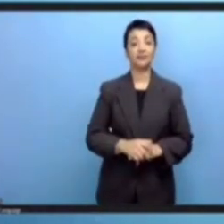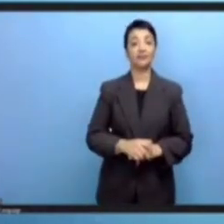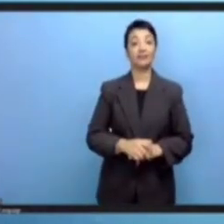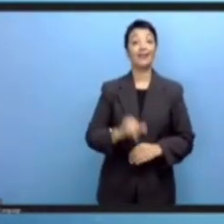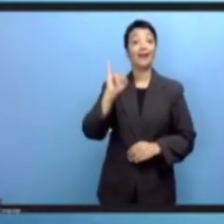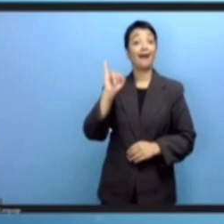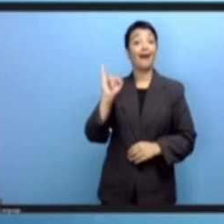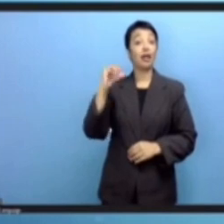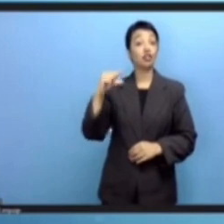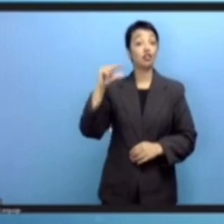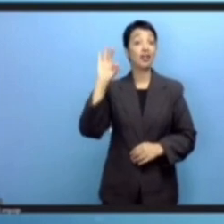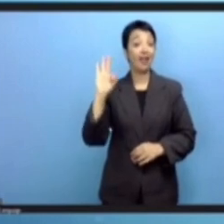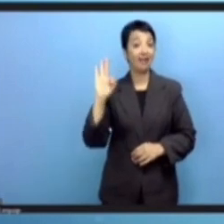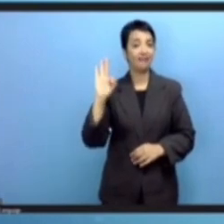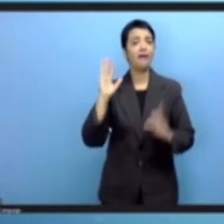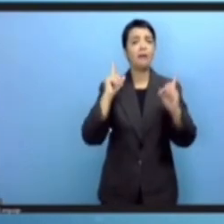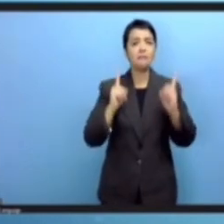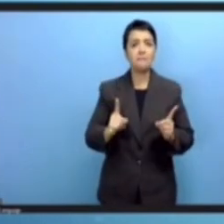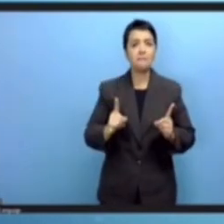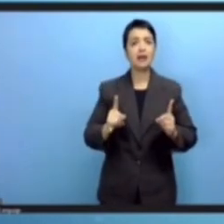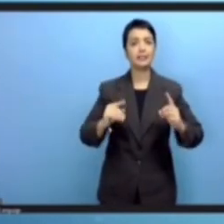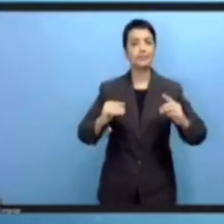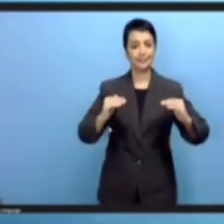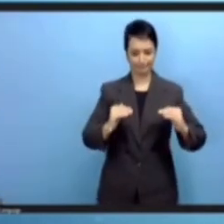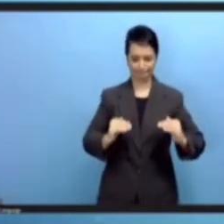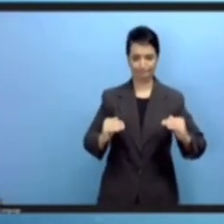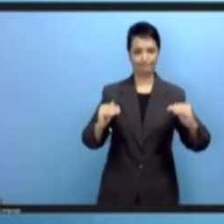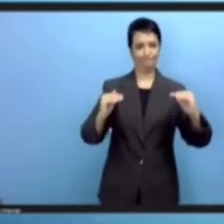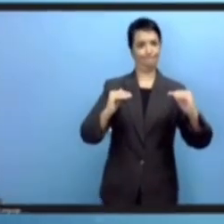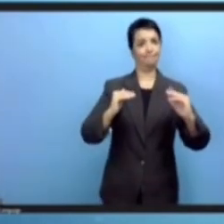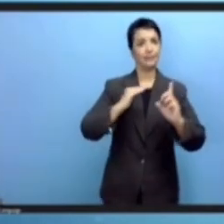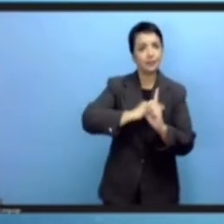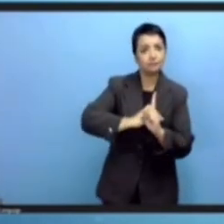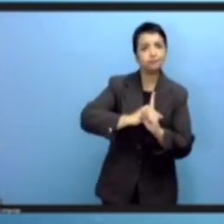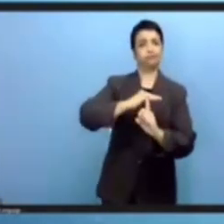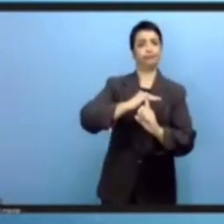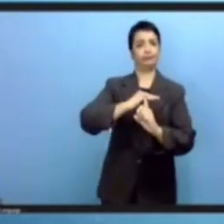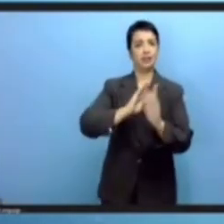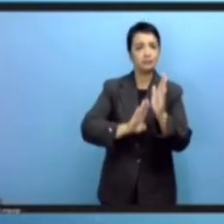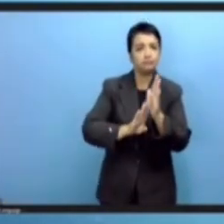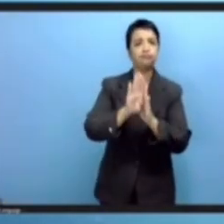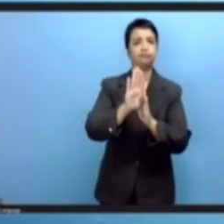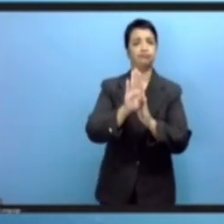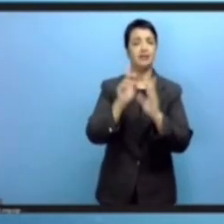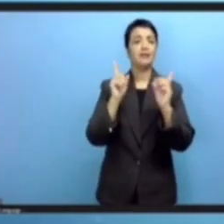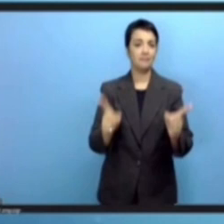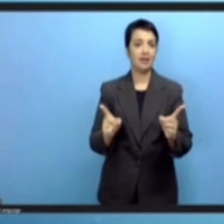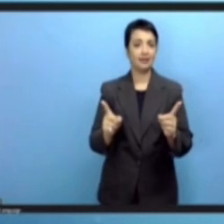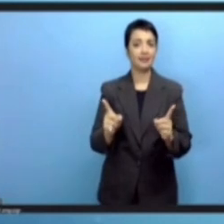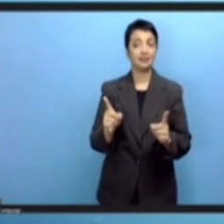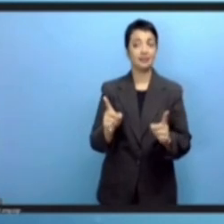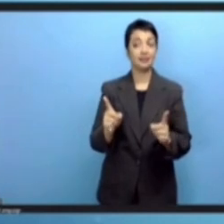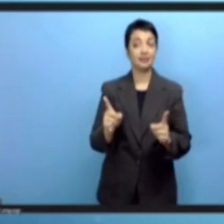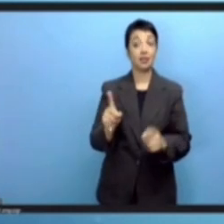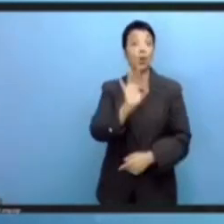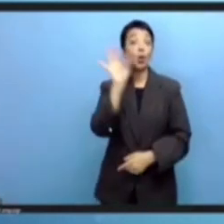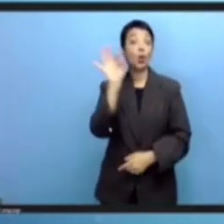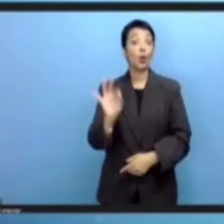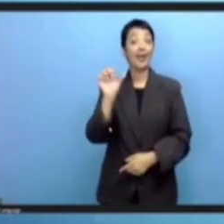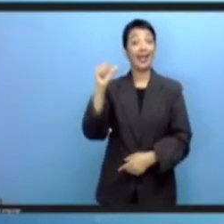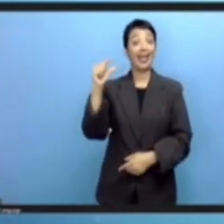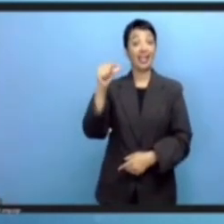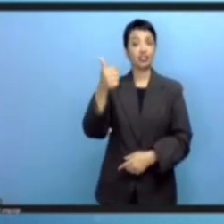de l'Internet lui-même doit améliorer sa prestation et c'est la raison pour